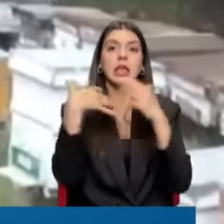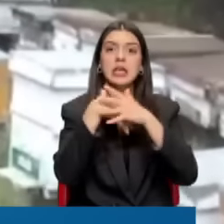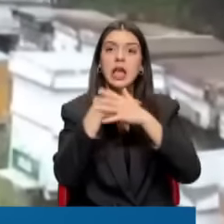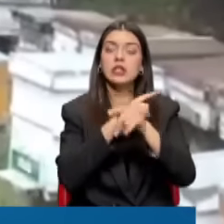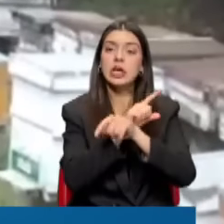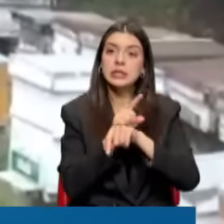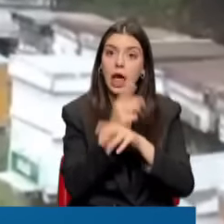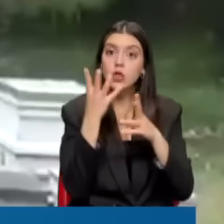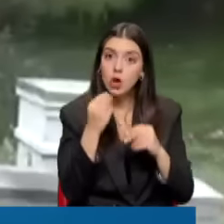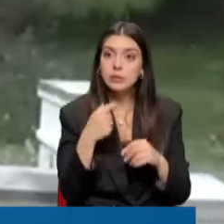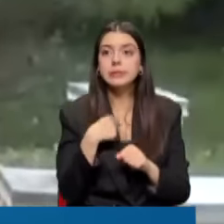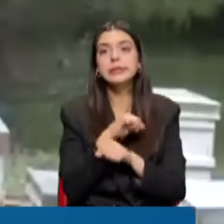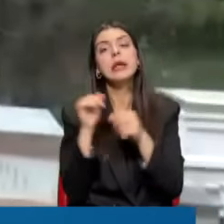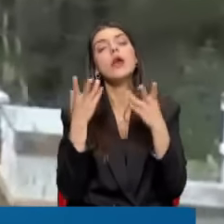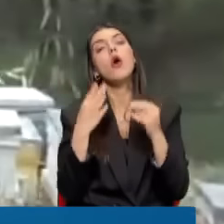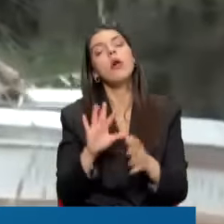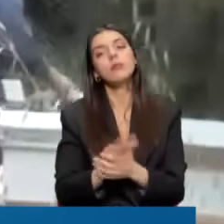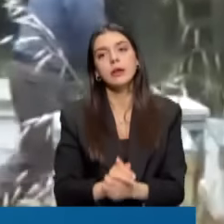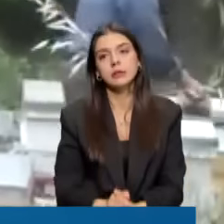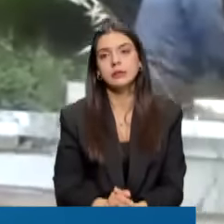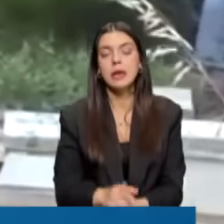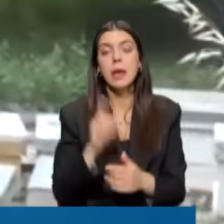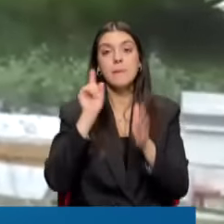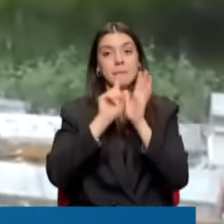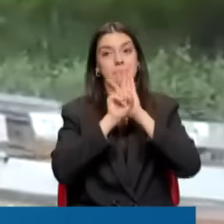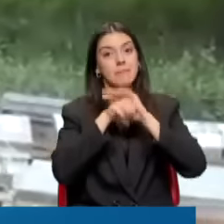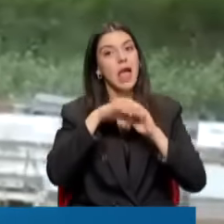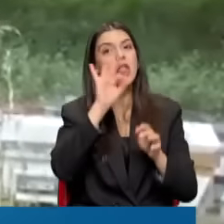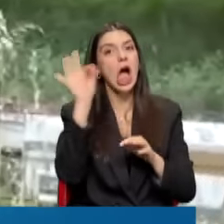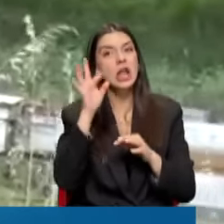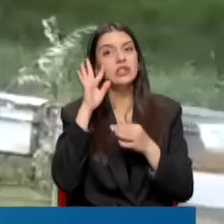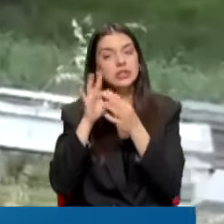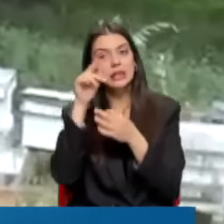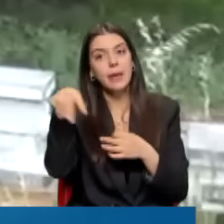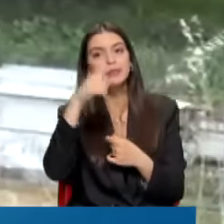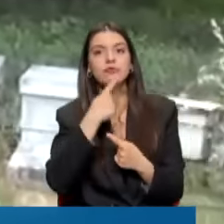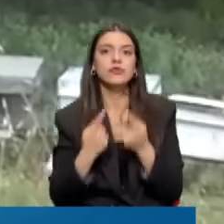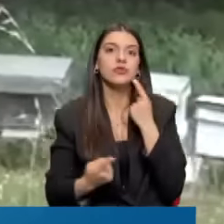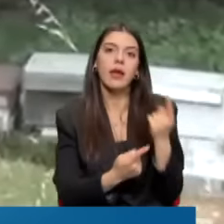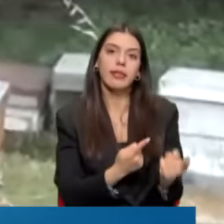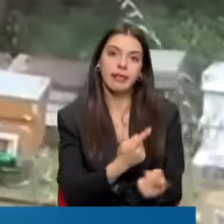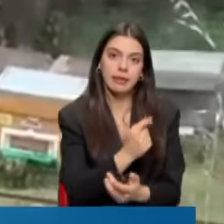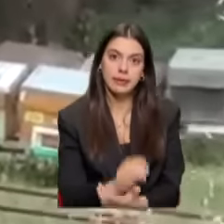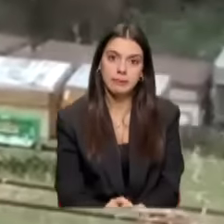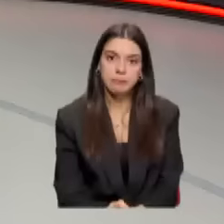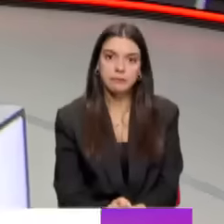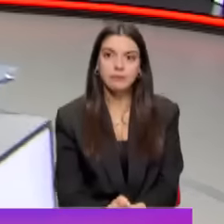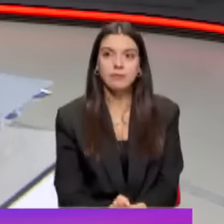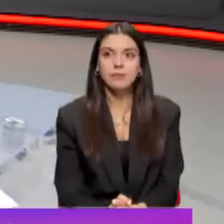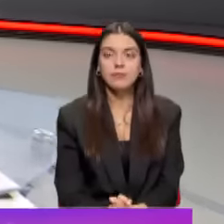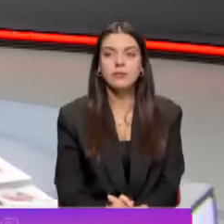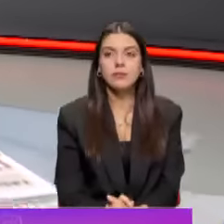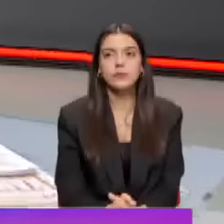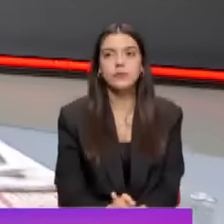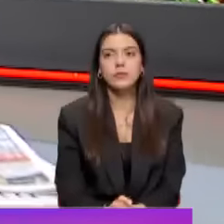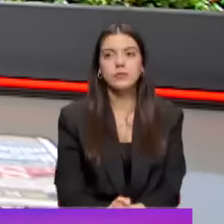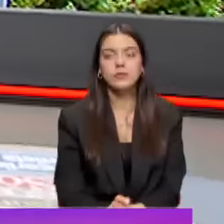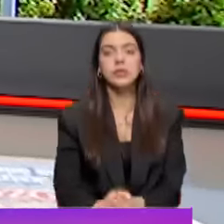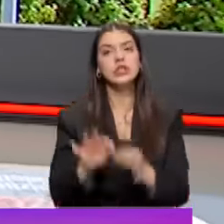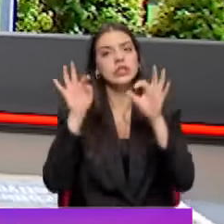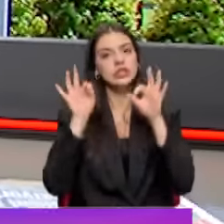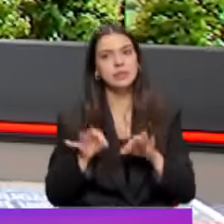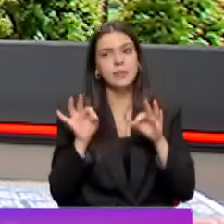Zararı olmazdı bize emekleri heba olan Arıcılar jandarma ve savcılar şikayette bulundu Şimdi